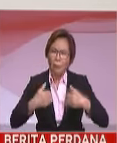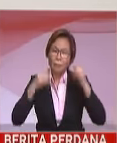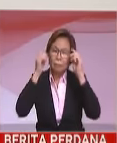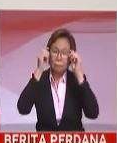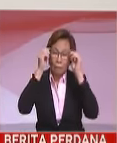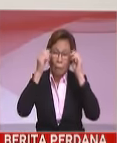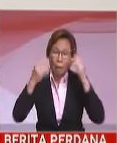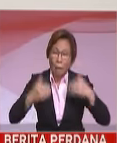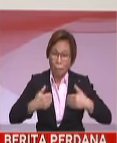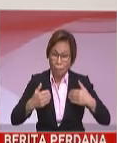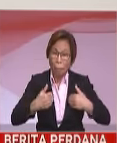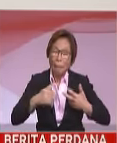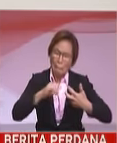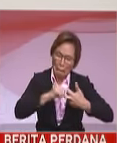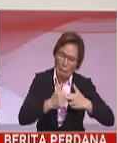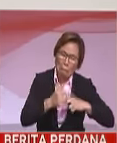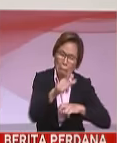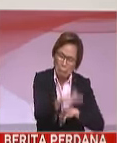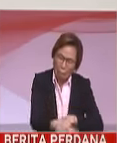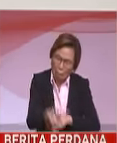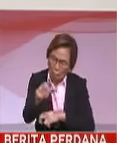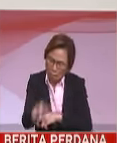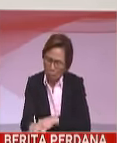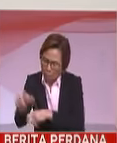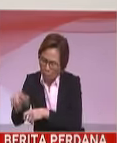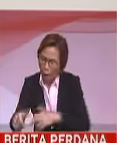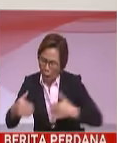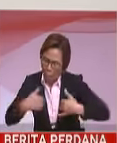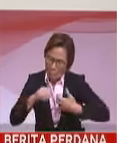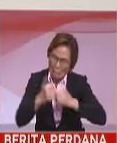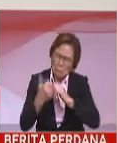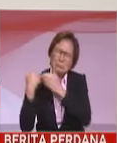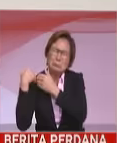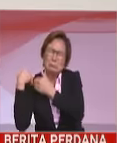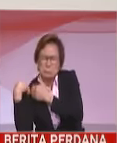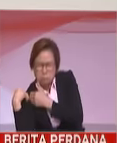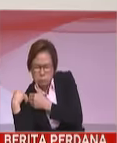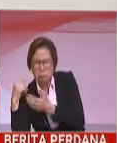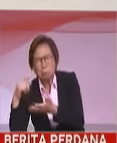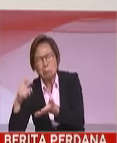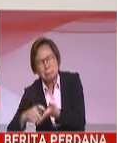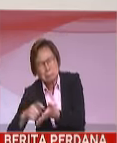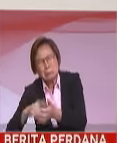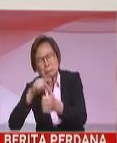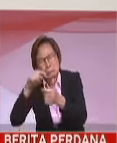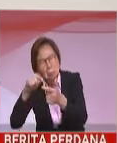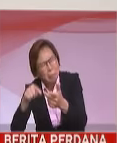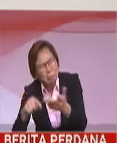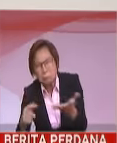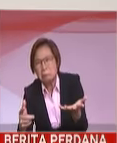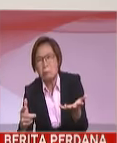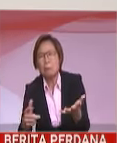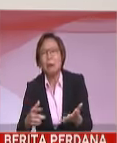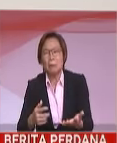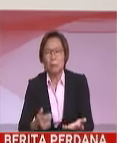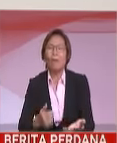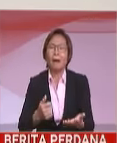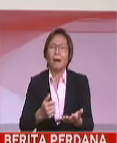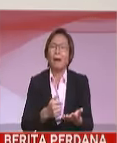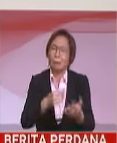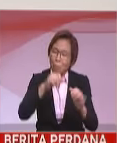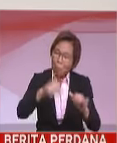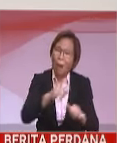mengalami masalah dari segi bebanan hutang dan sebagainya, dan ini mungkin boleh membantu